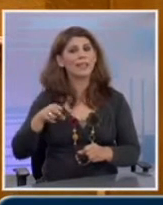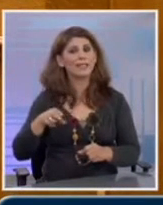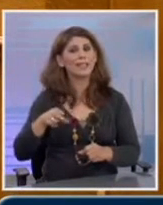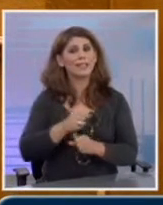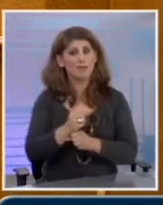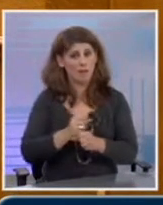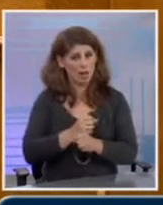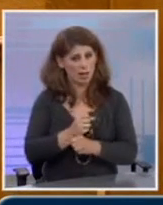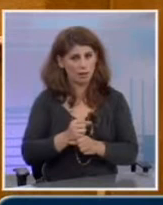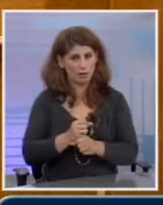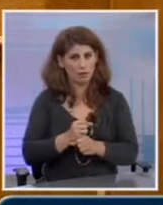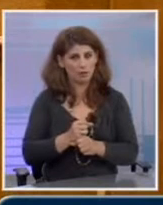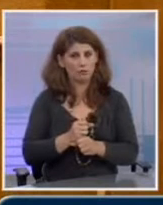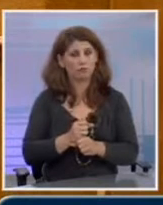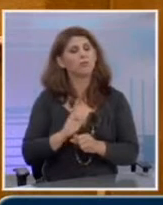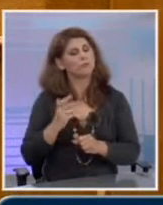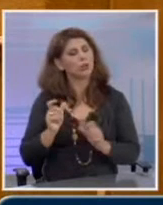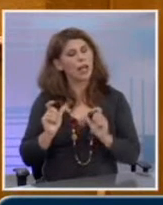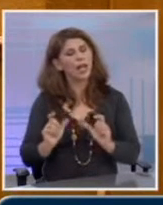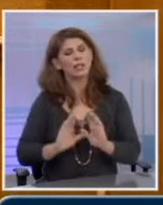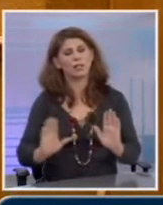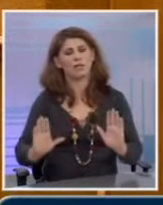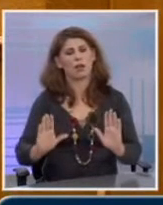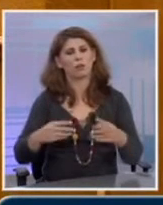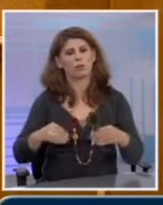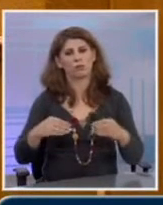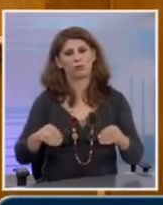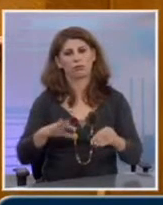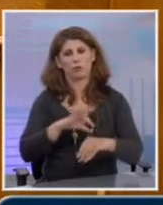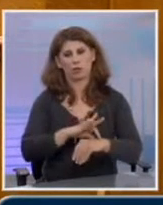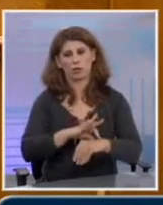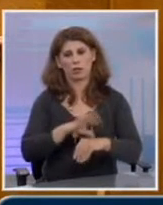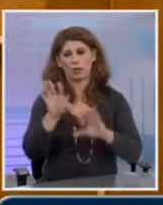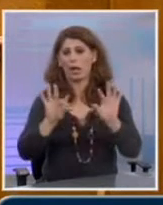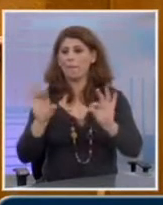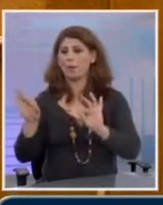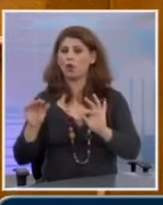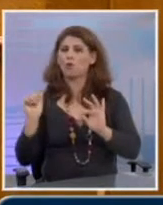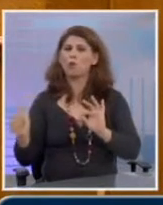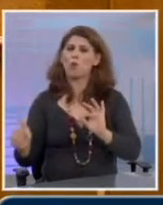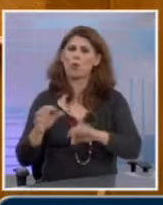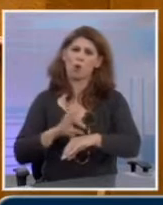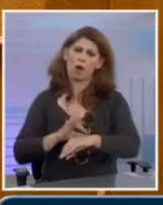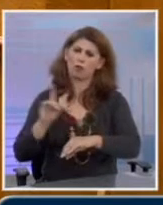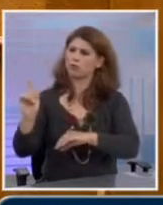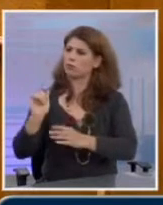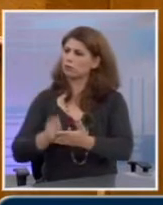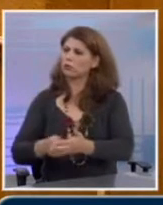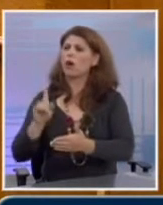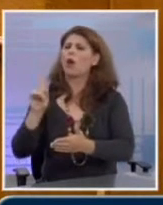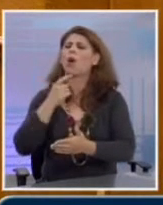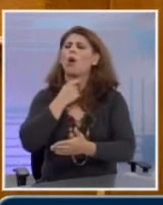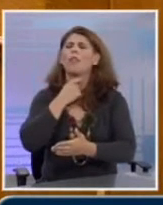φάρμακα ασφαλούς χορήγησης από τον ασθενή και επιλογής από τον ασθενή χωρίς την απαραίτητη